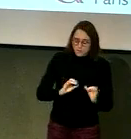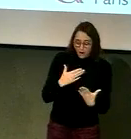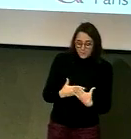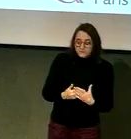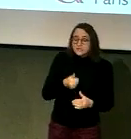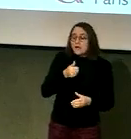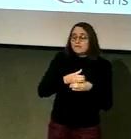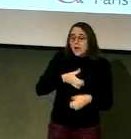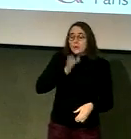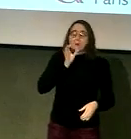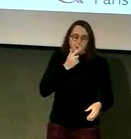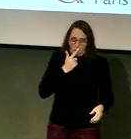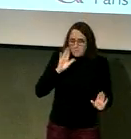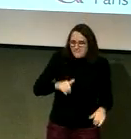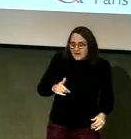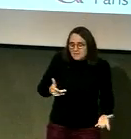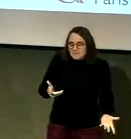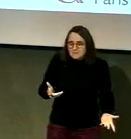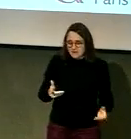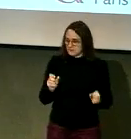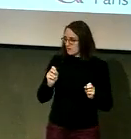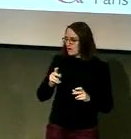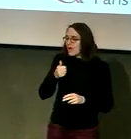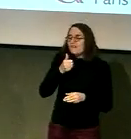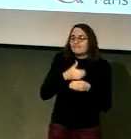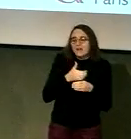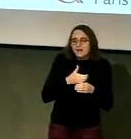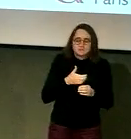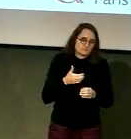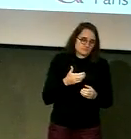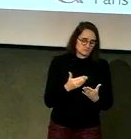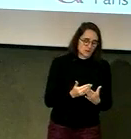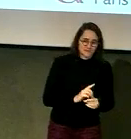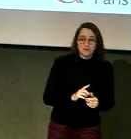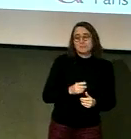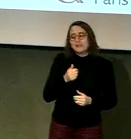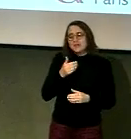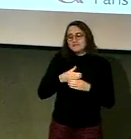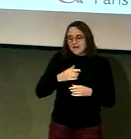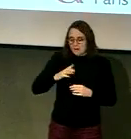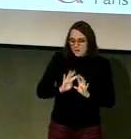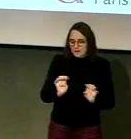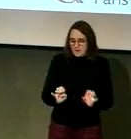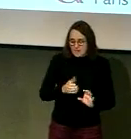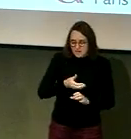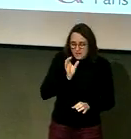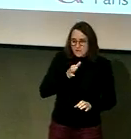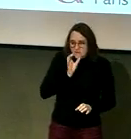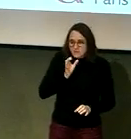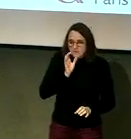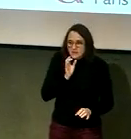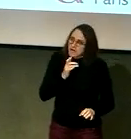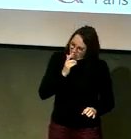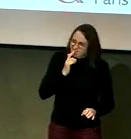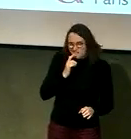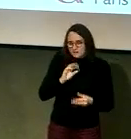verre c'est mauvais. Bon, alors il n'y a peut-être pas de preuve pour un verre, mais un verre tous les week-ends, ça commence à poser des problèmes. Et puis ce